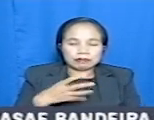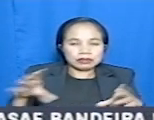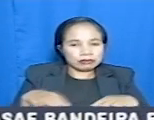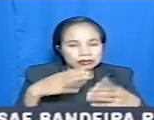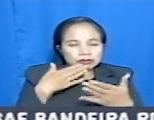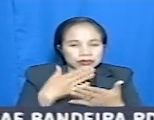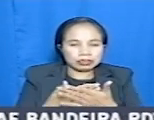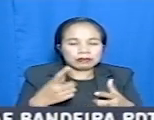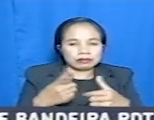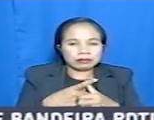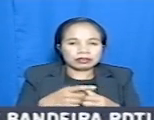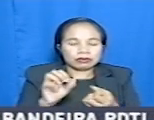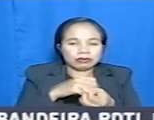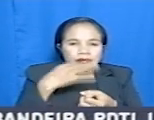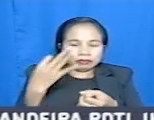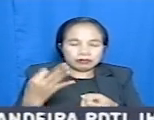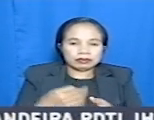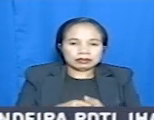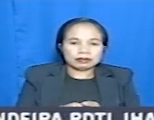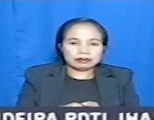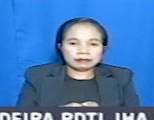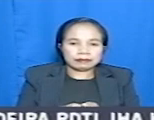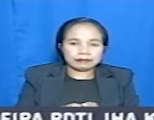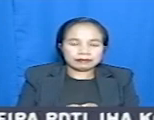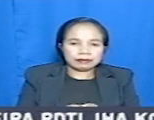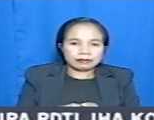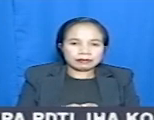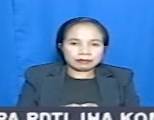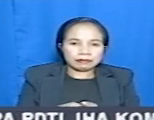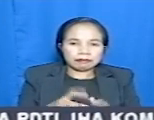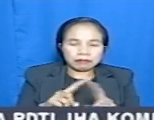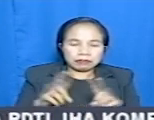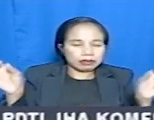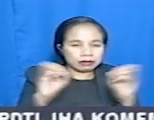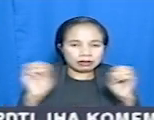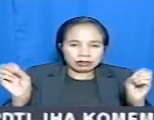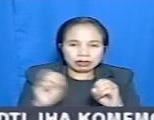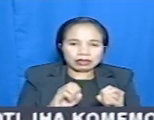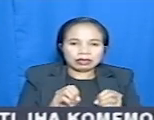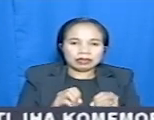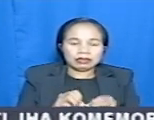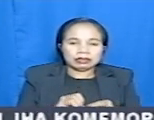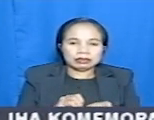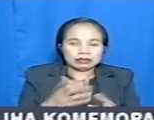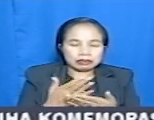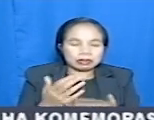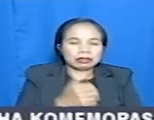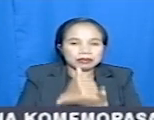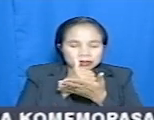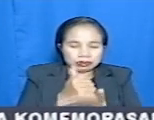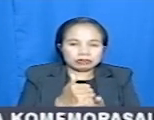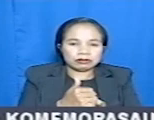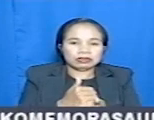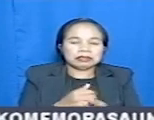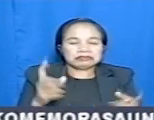para perbenen lomos pak COVID. Itu benda hamil dia katuhan perbenen COVID mas. Lah iya fasilitas dan support nemos